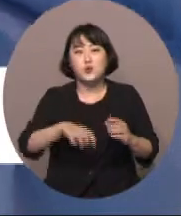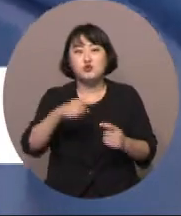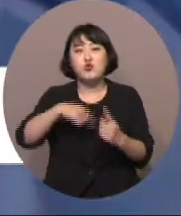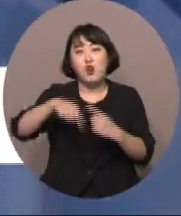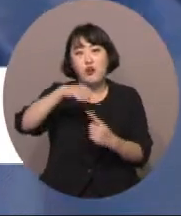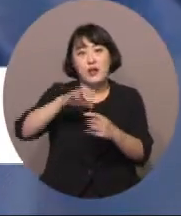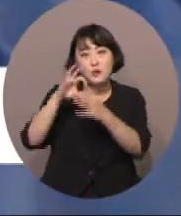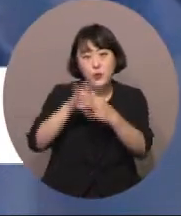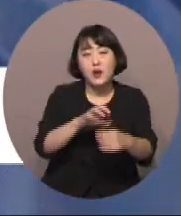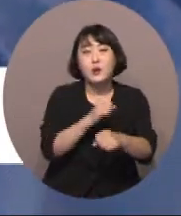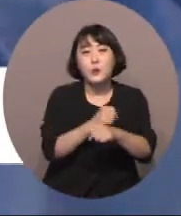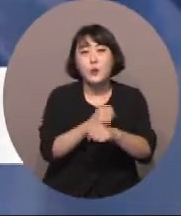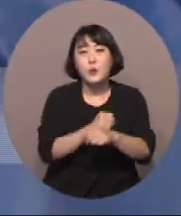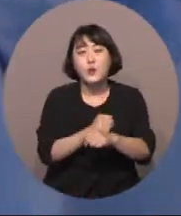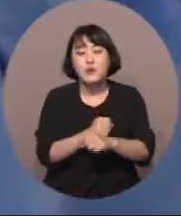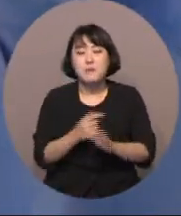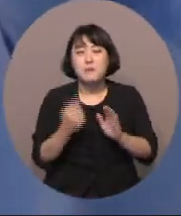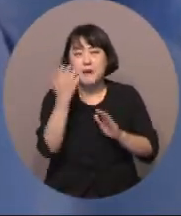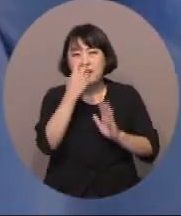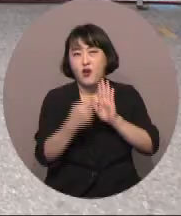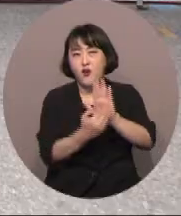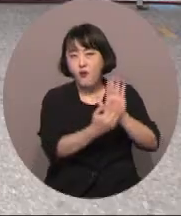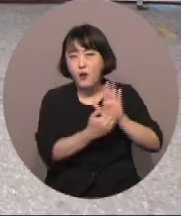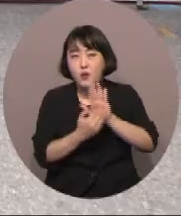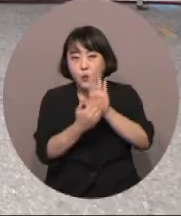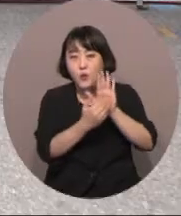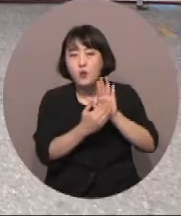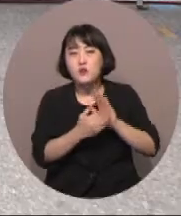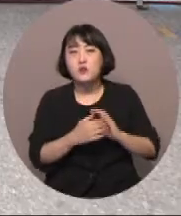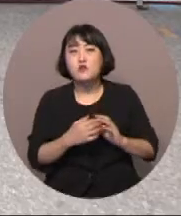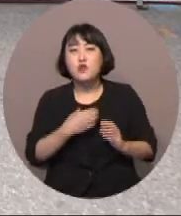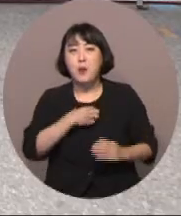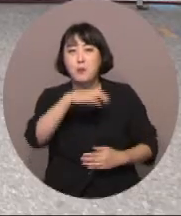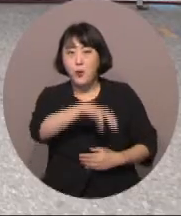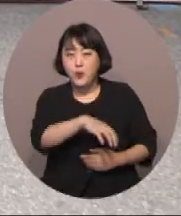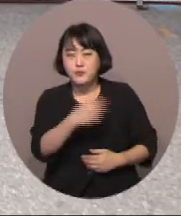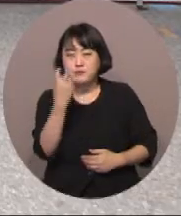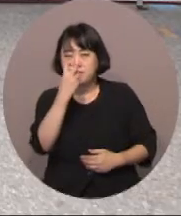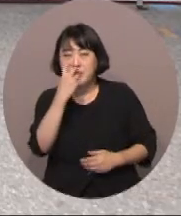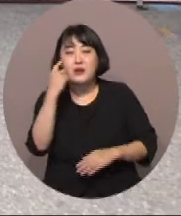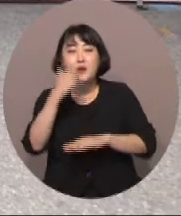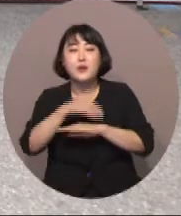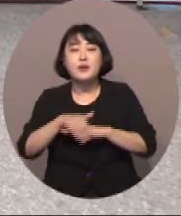다중이용시설 등에 대한 방역과 고위험군 모니터링 등을 이어갈 방치입니다